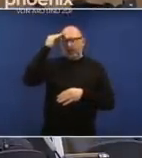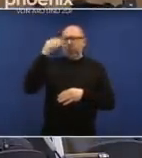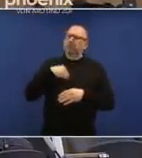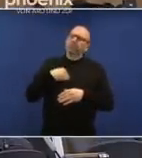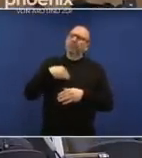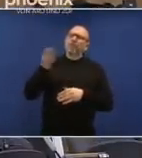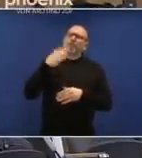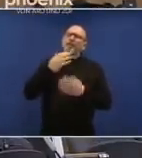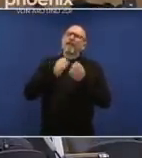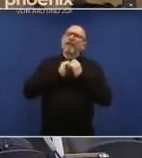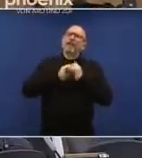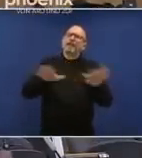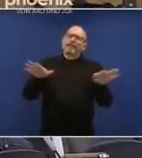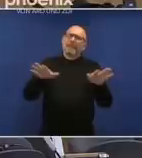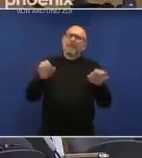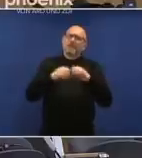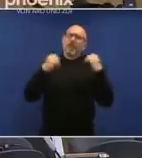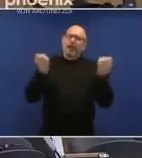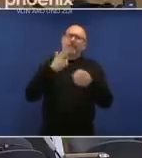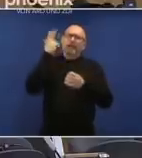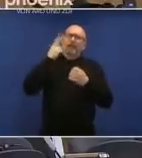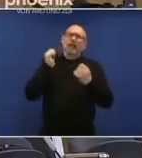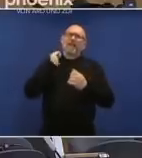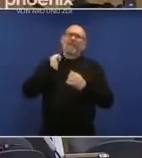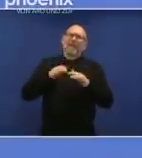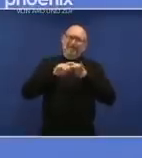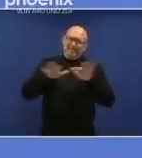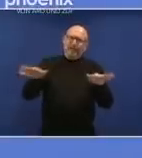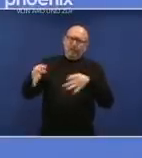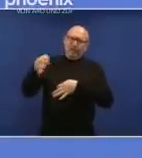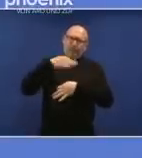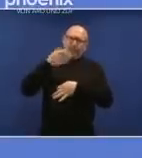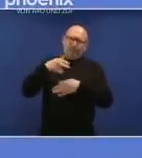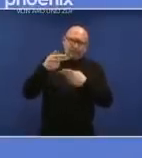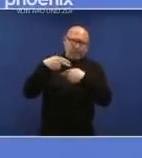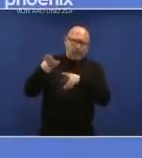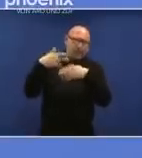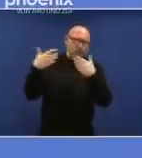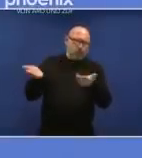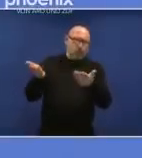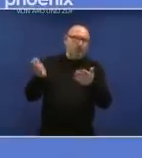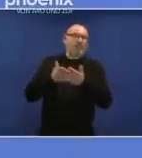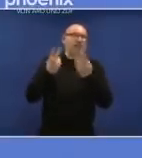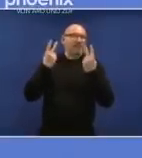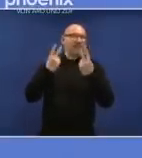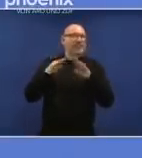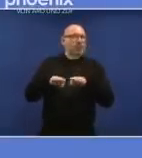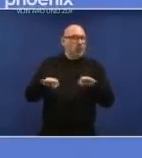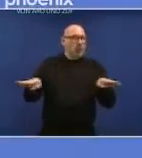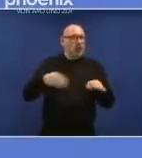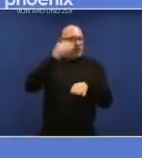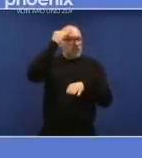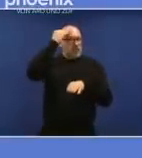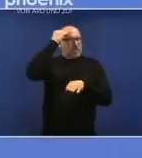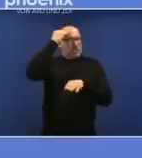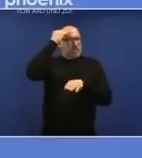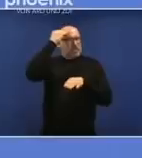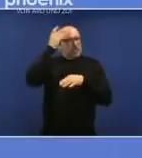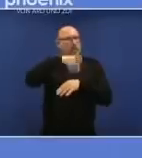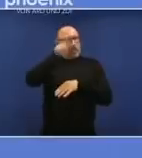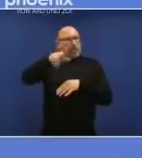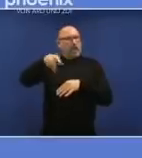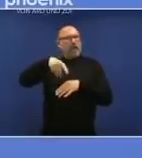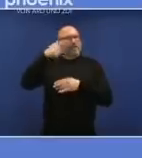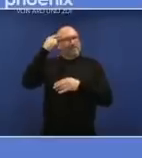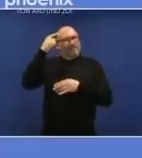von nationaler Tragweite gefragt. Deswegen habe ich Ihnen diese Antwort gegeben, weil das wichtig ist, dass auch Menschen verstehen,